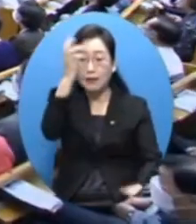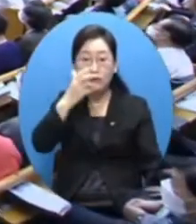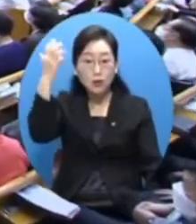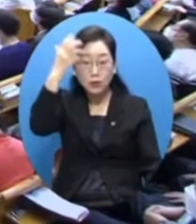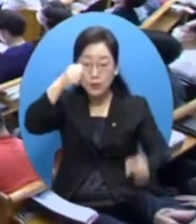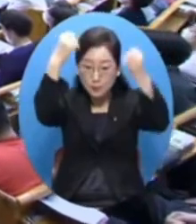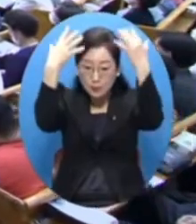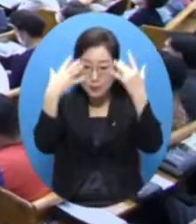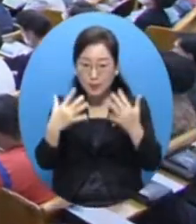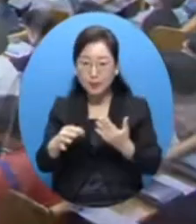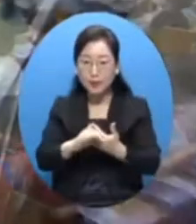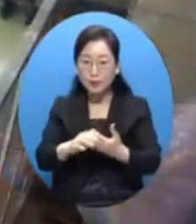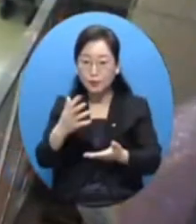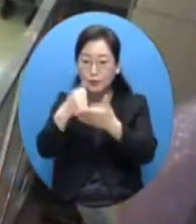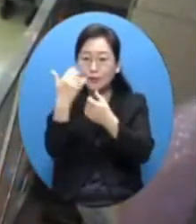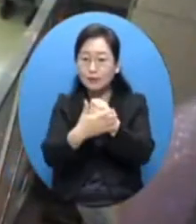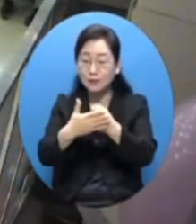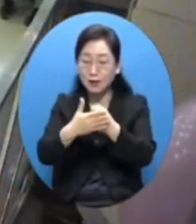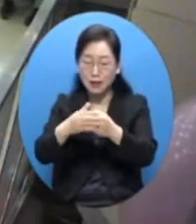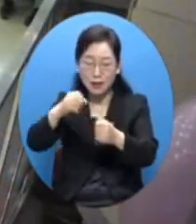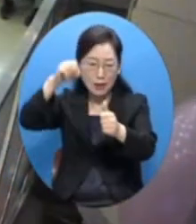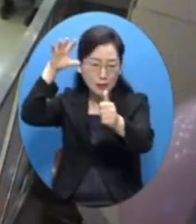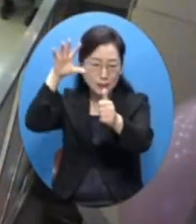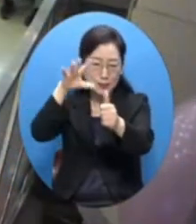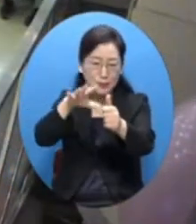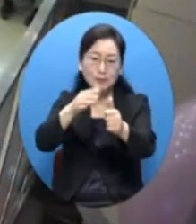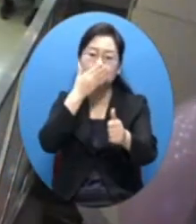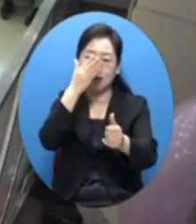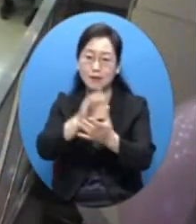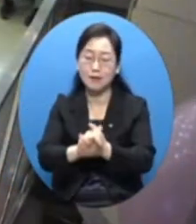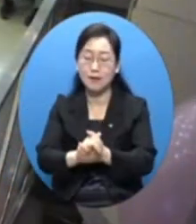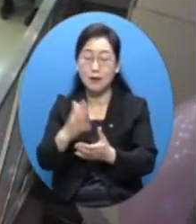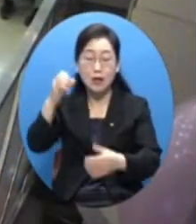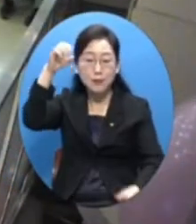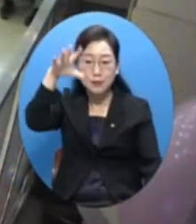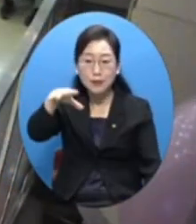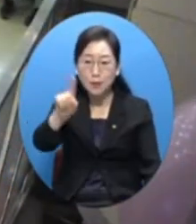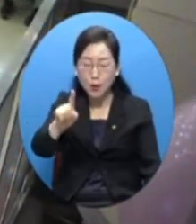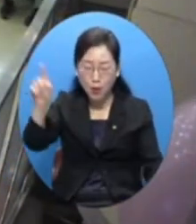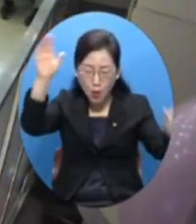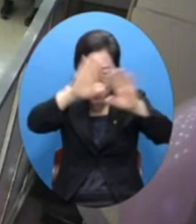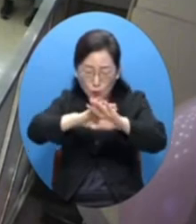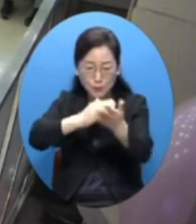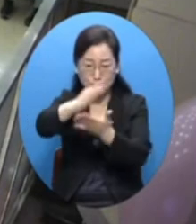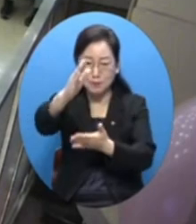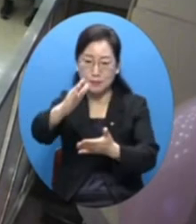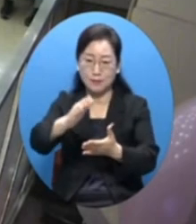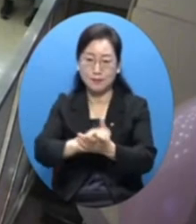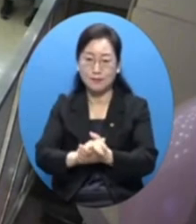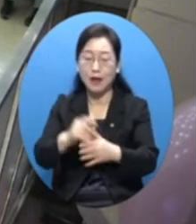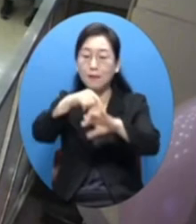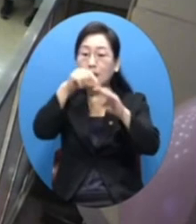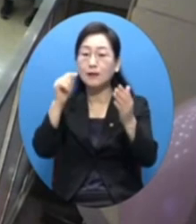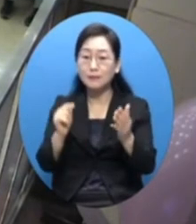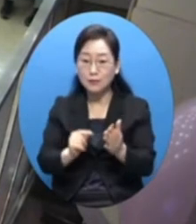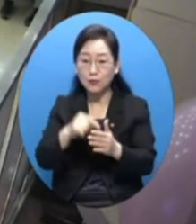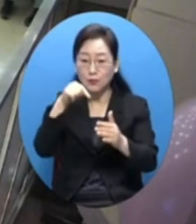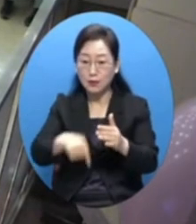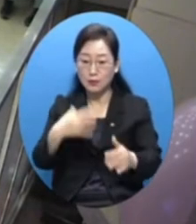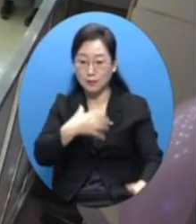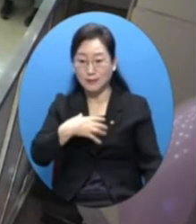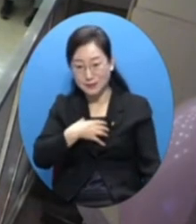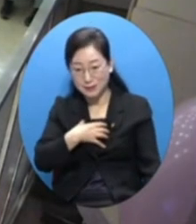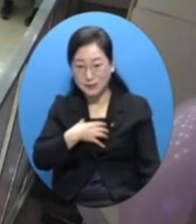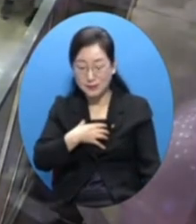임하시면 주님의 은혜의 빛이 비춰지게 되는 것입니다. 빛은 어둠을 물리치는 것입니다. 우리 마음에 염려, 의지적으로